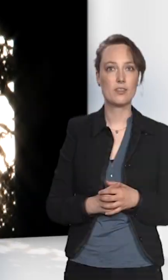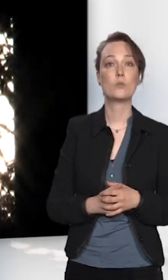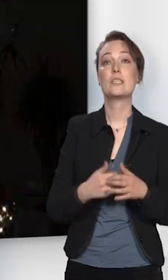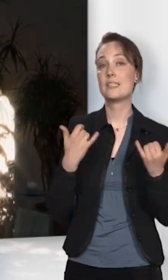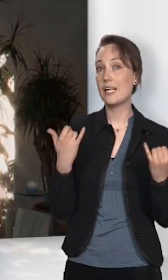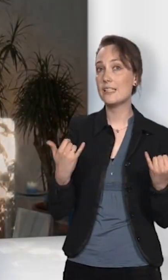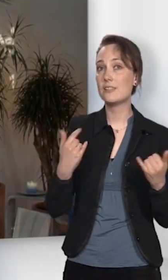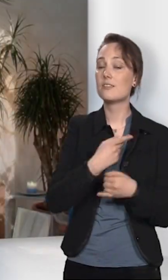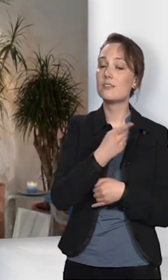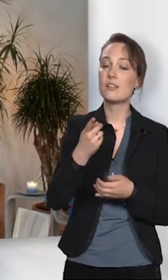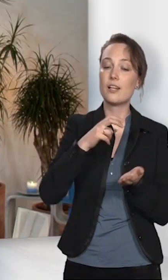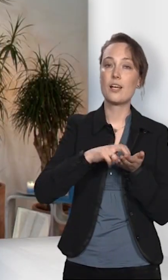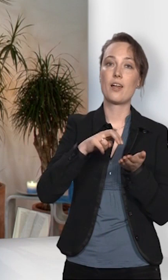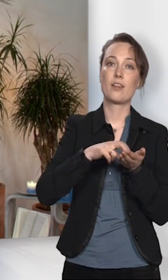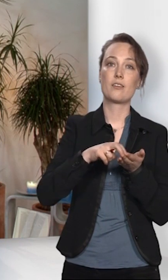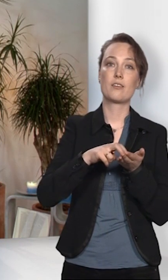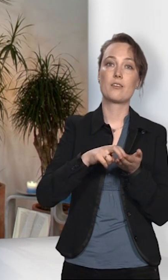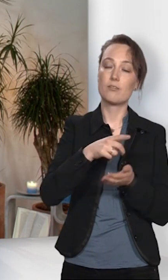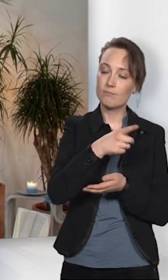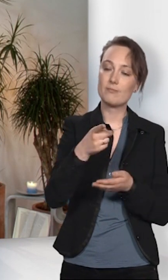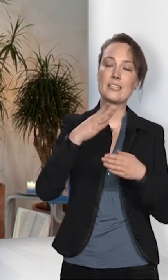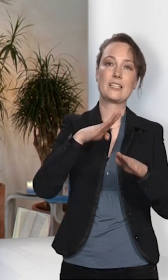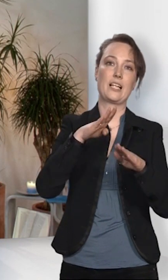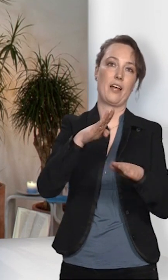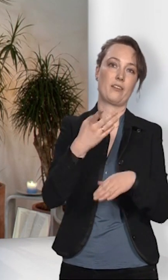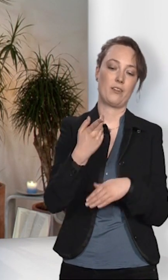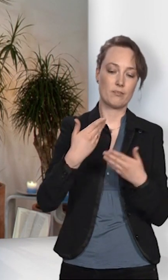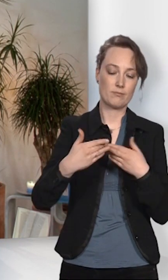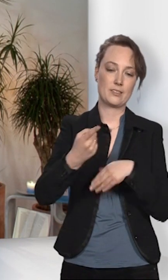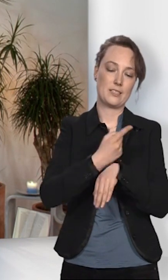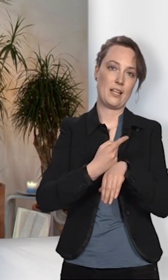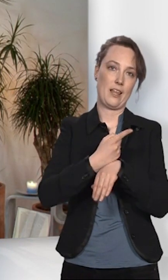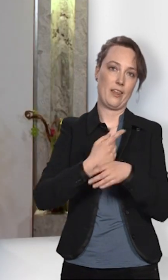Und nun gehen Sie als die Gesegneten in die kommende Zeit.